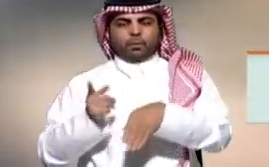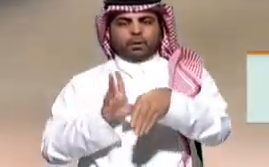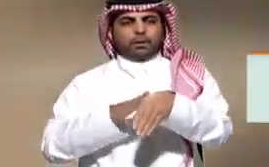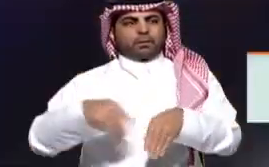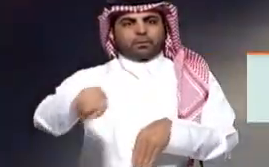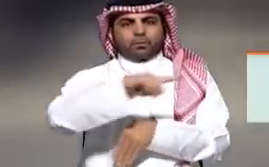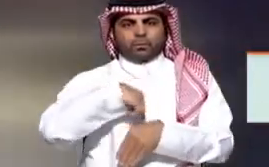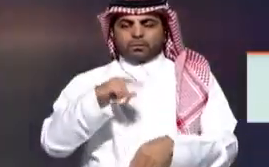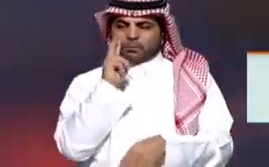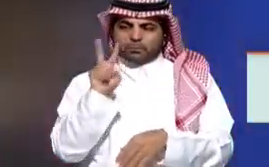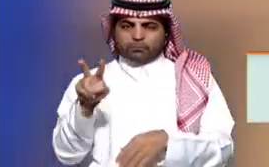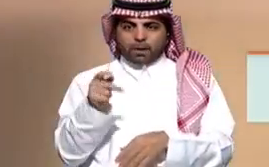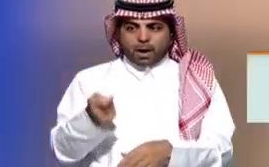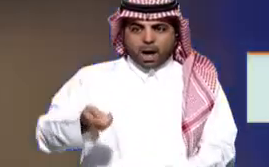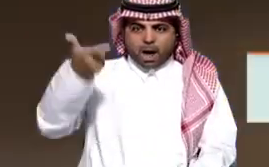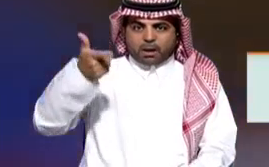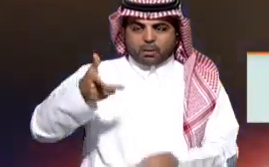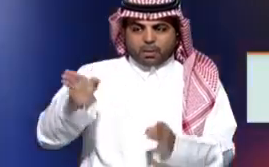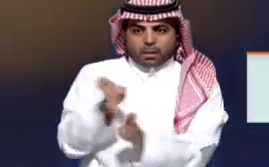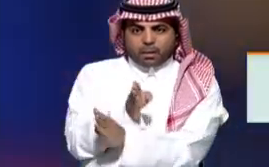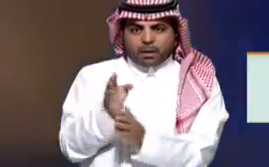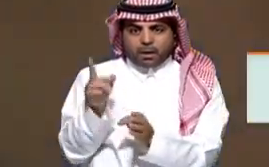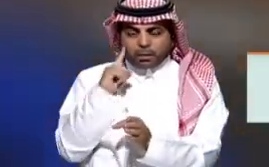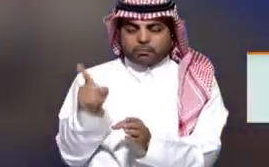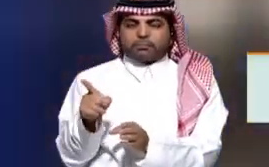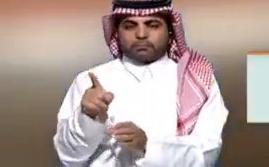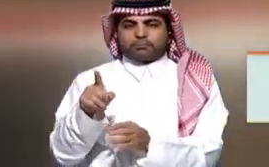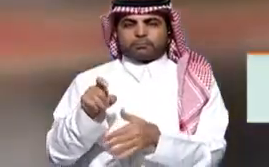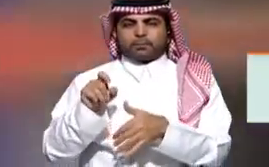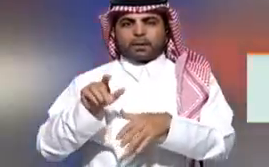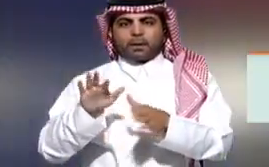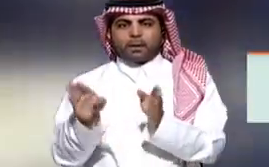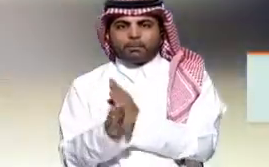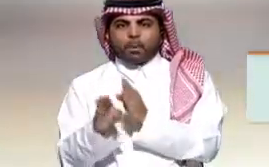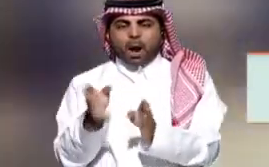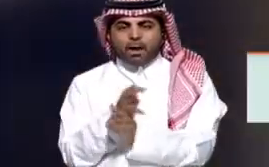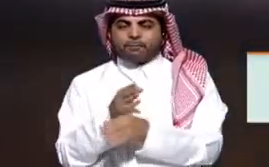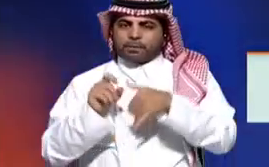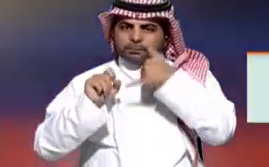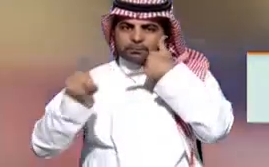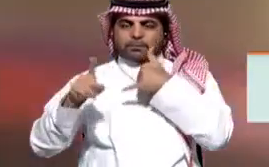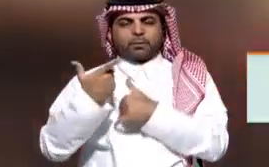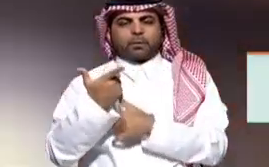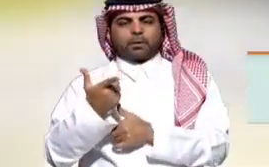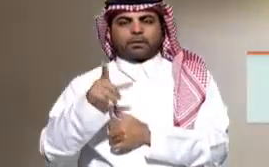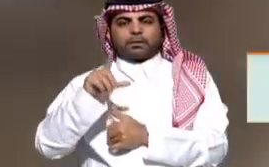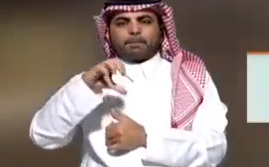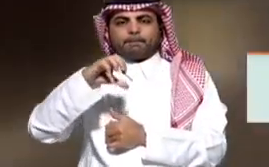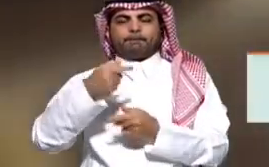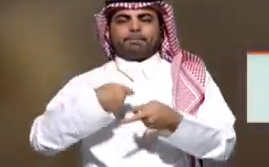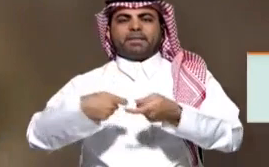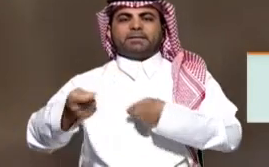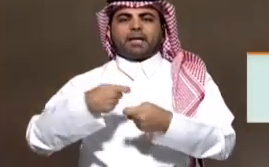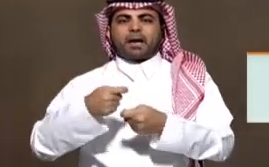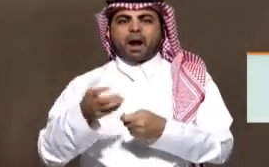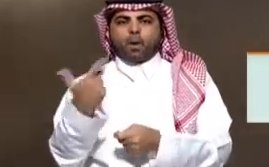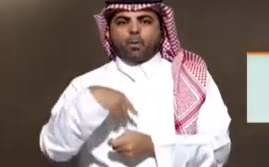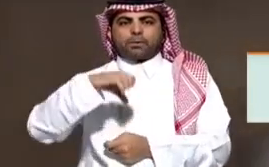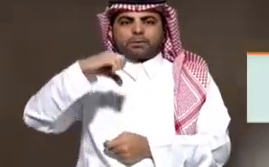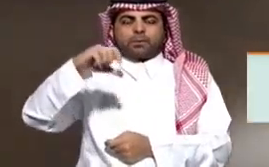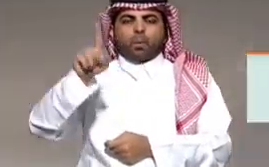عموم المستهلكين للإبلاغ عن المنشآت ومنافذ البيع المخالفة عبر تطبيق بلاغ تجاري أو عبر